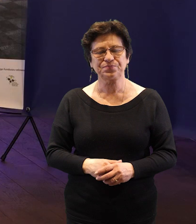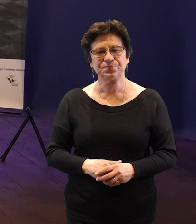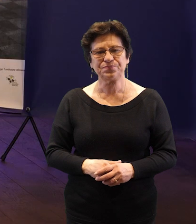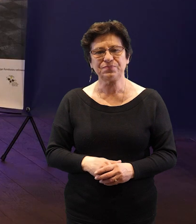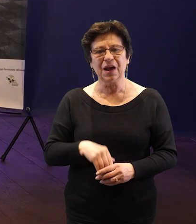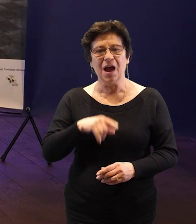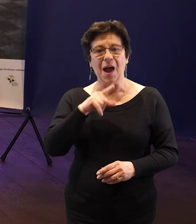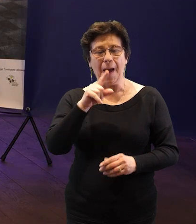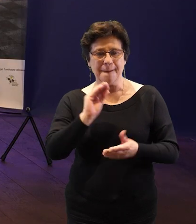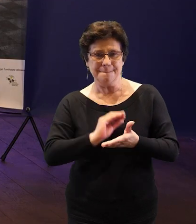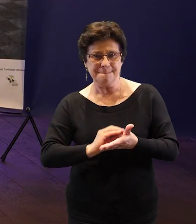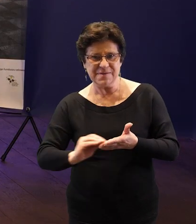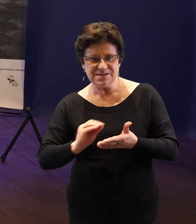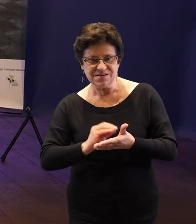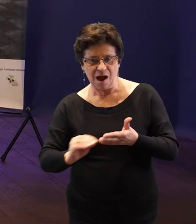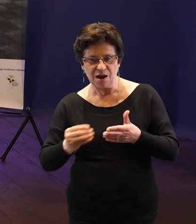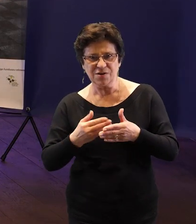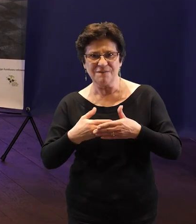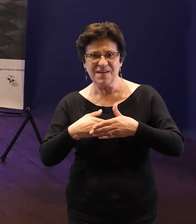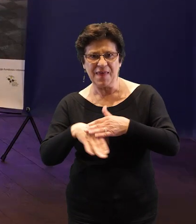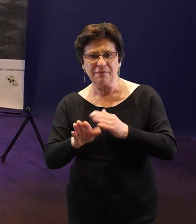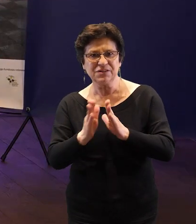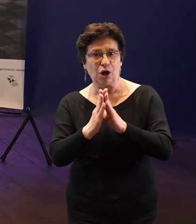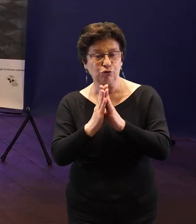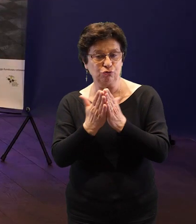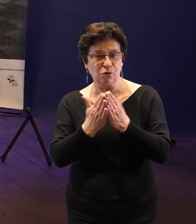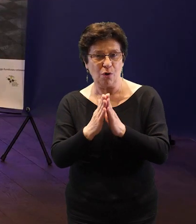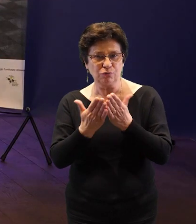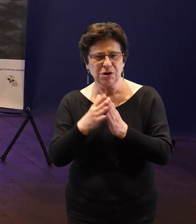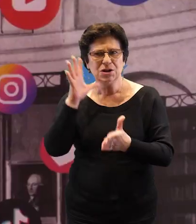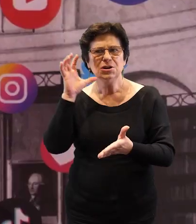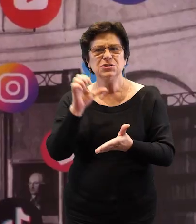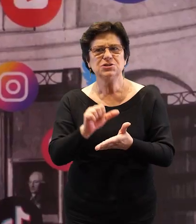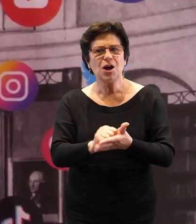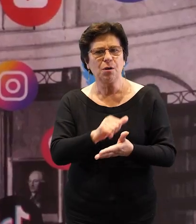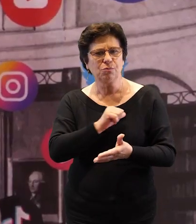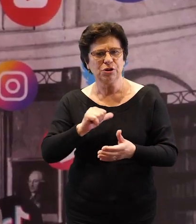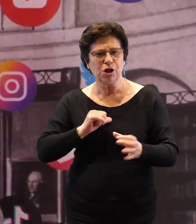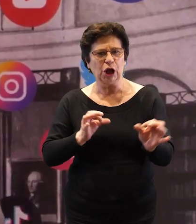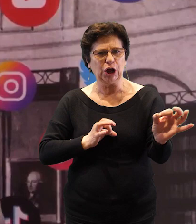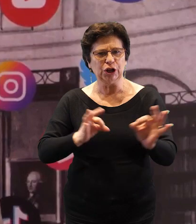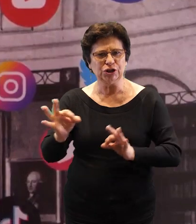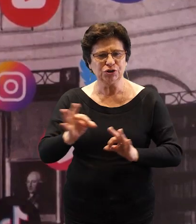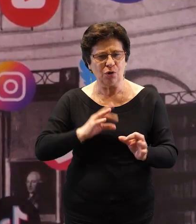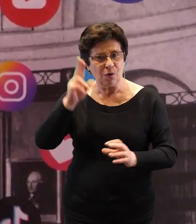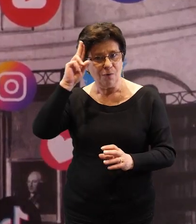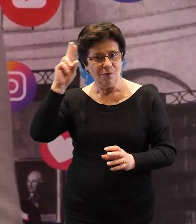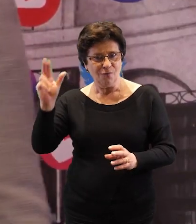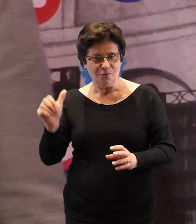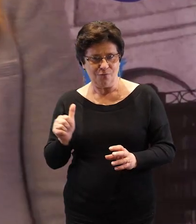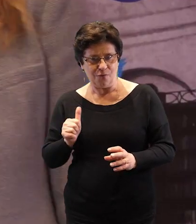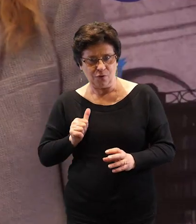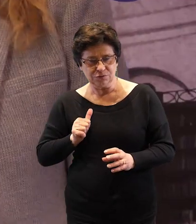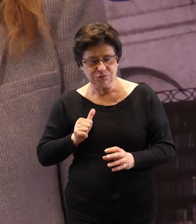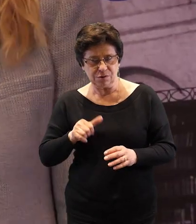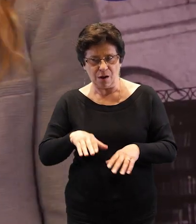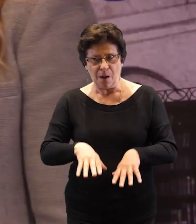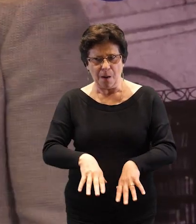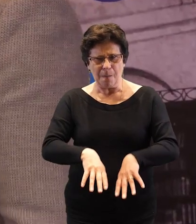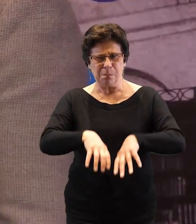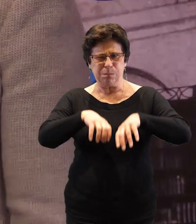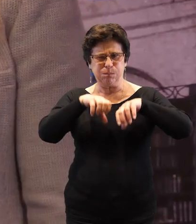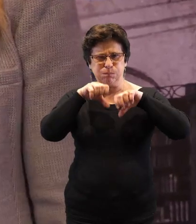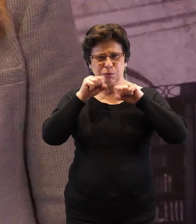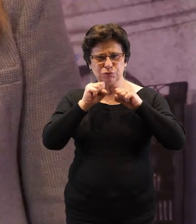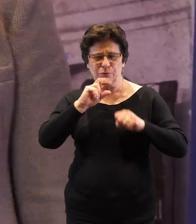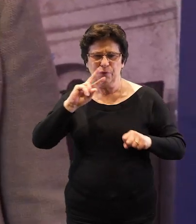Publicysta i wydawca książek. Zajmuje się historią wojskowości, począwszy od II